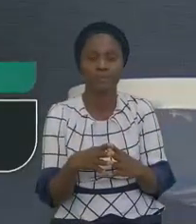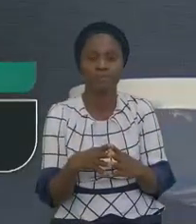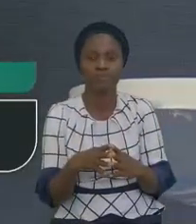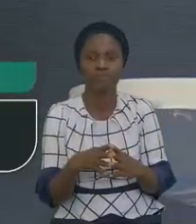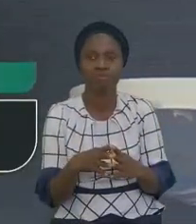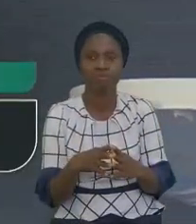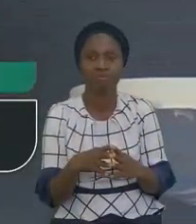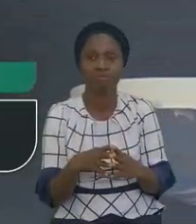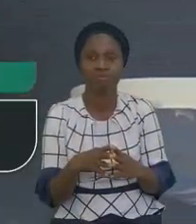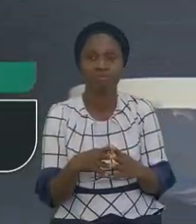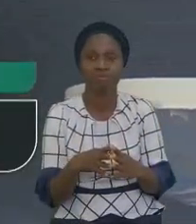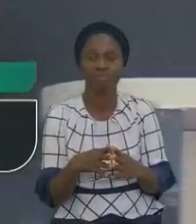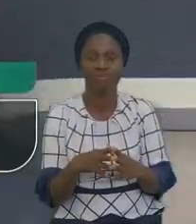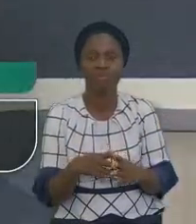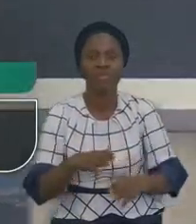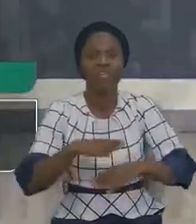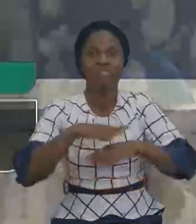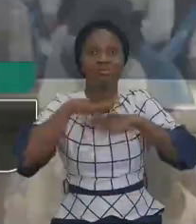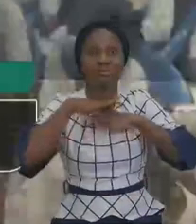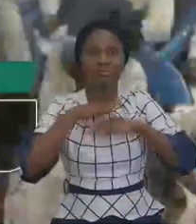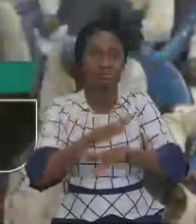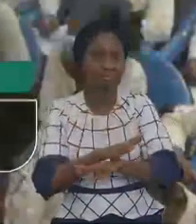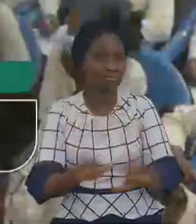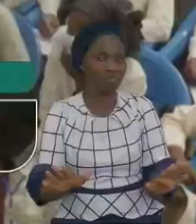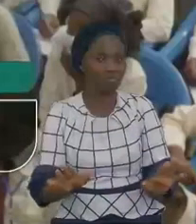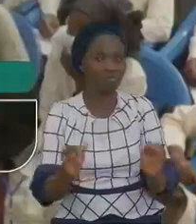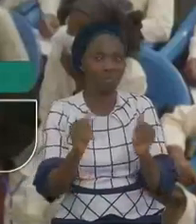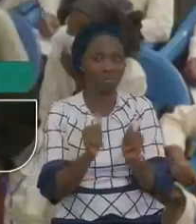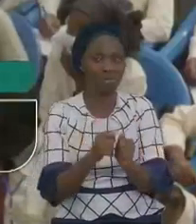barricadée de la limitation.